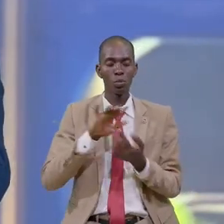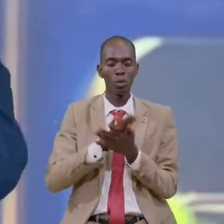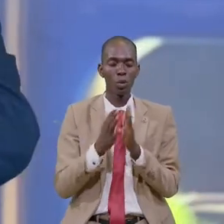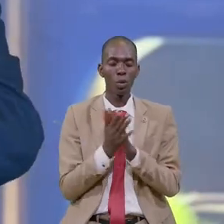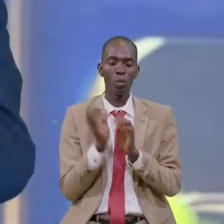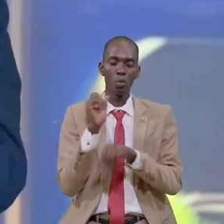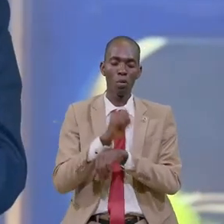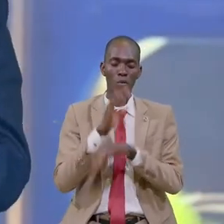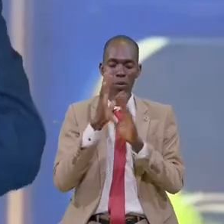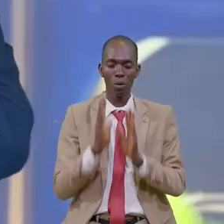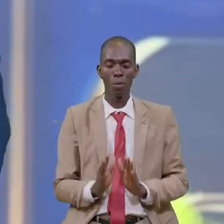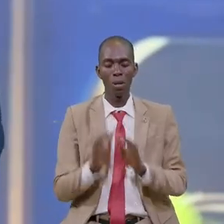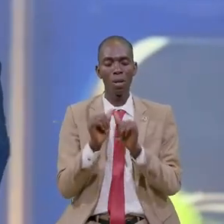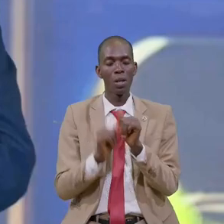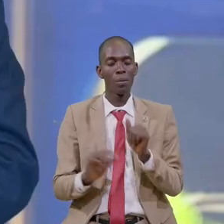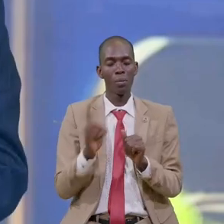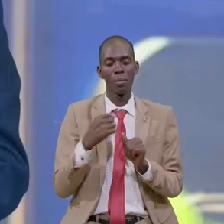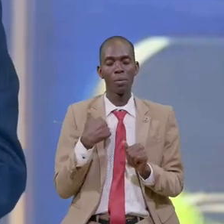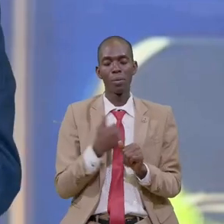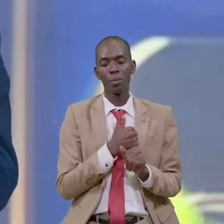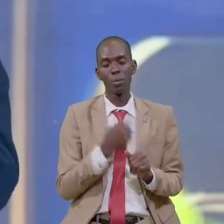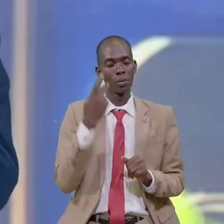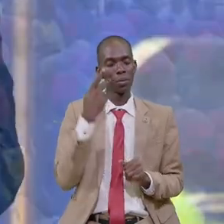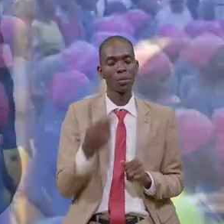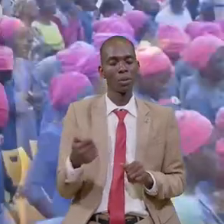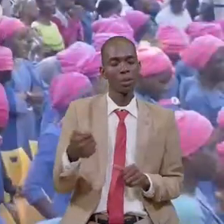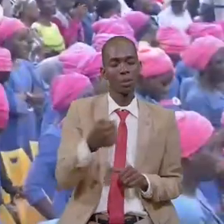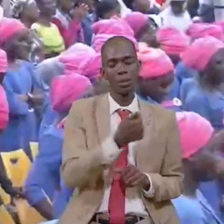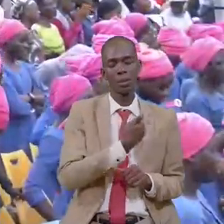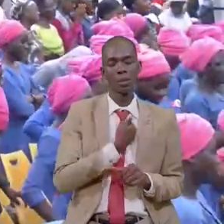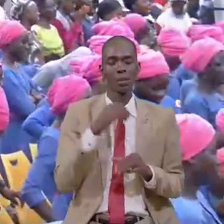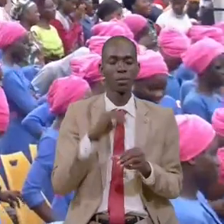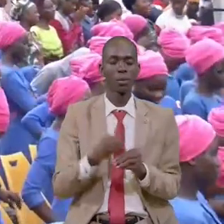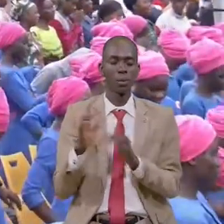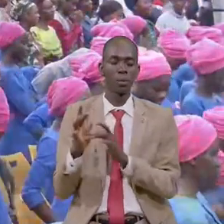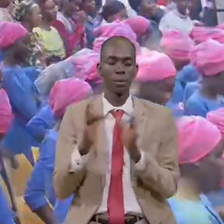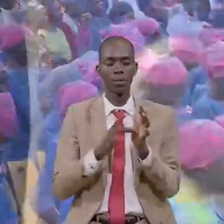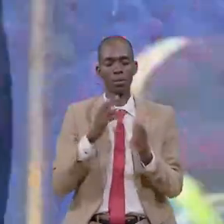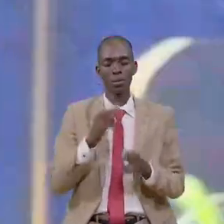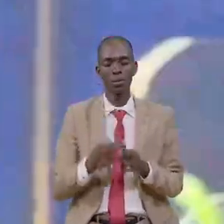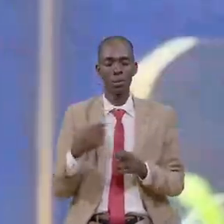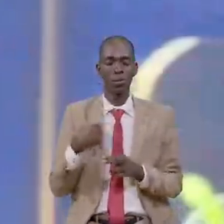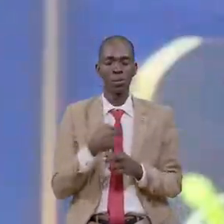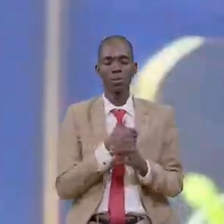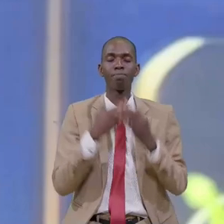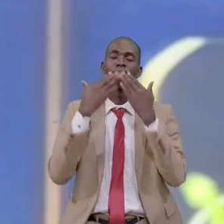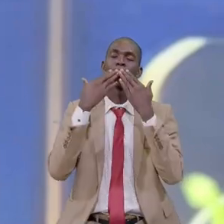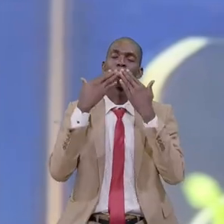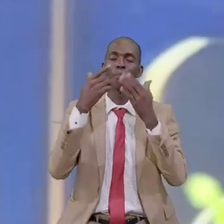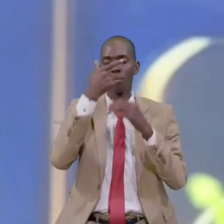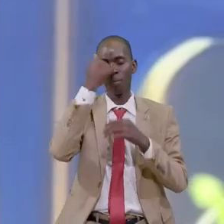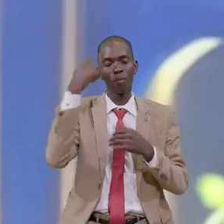vainqueur partout où nous nous trouvons au nom de Jésus. Nous te remercions pour